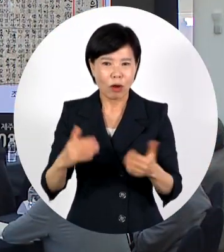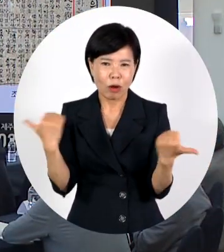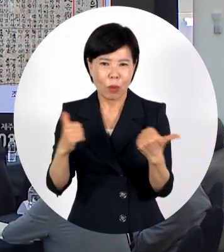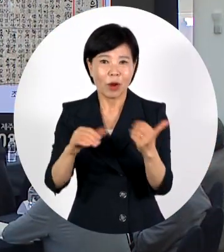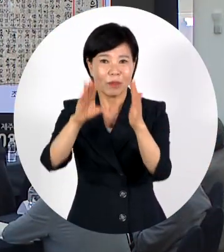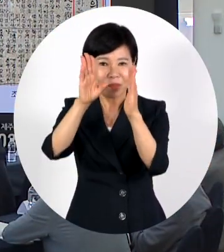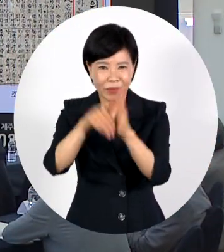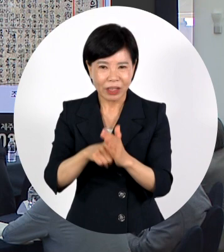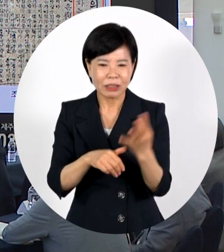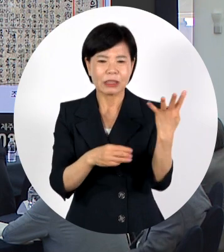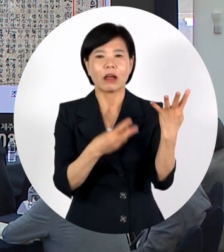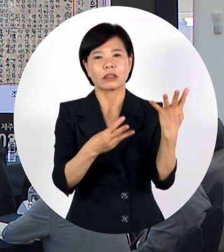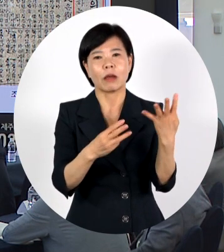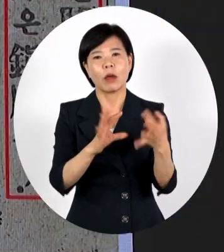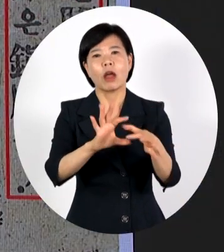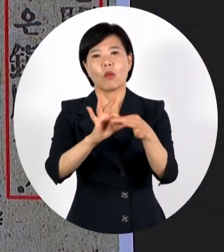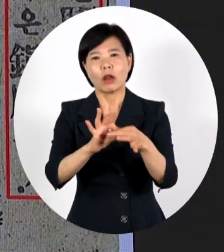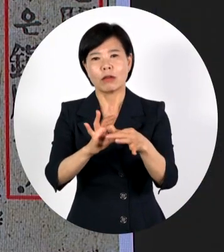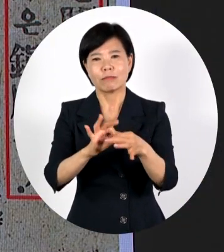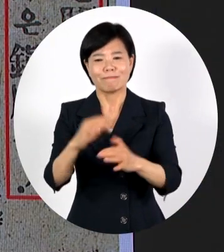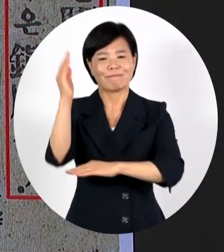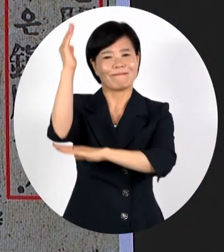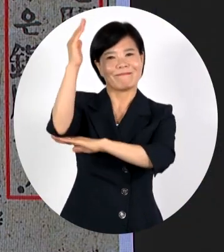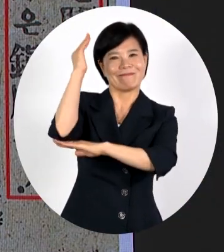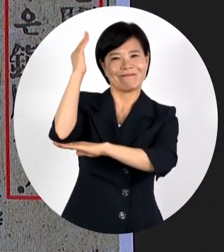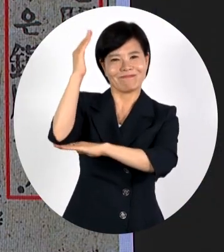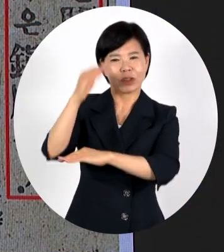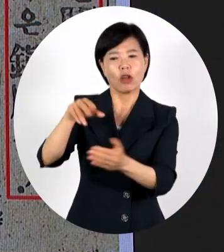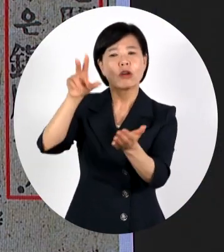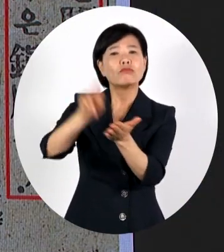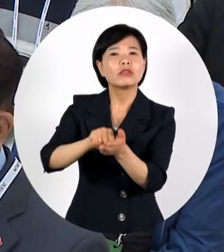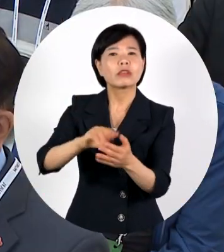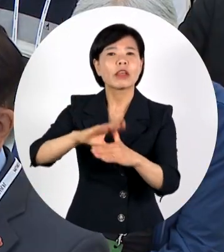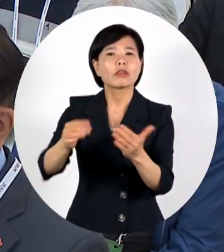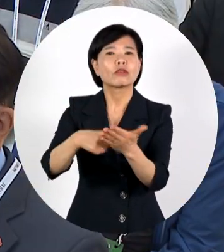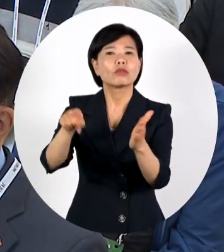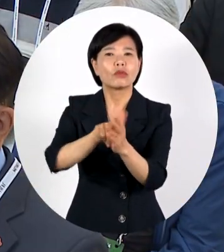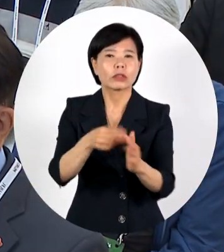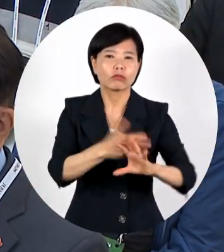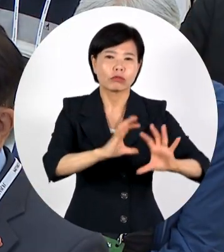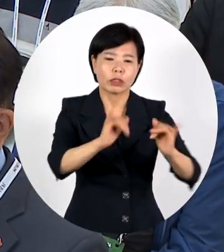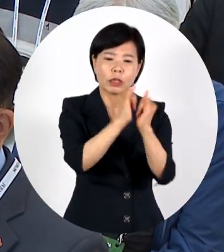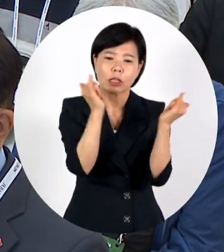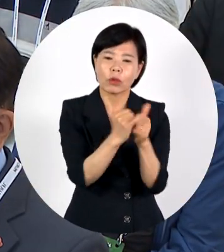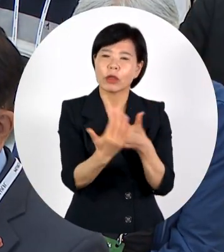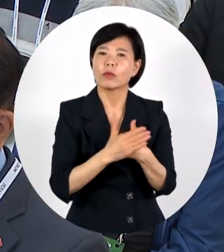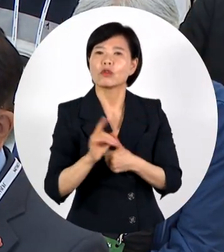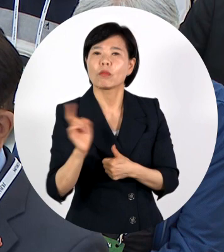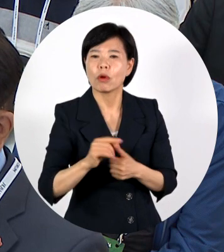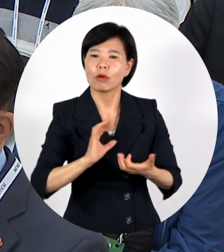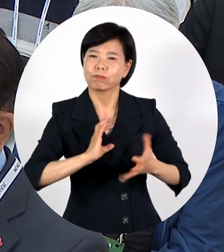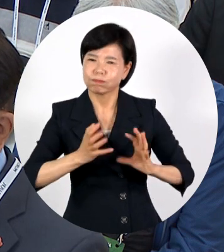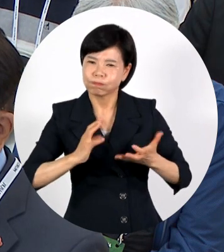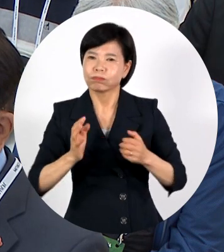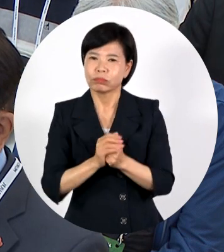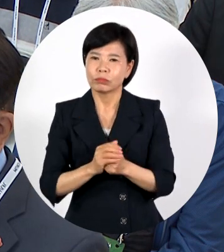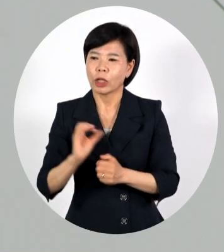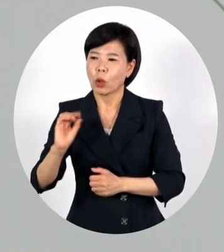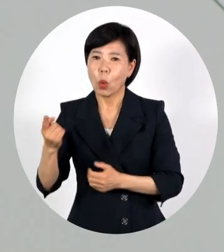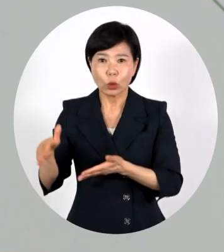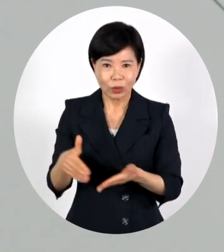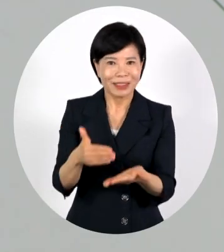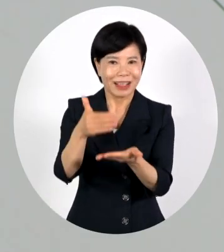이번 제주포럼에서는 제주 4.3 관련 세션이 마련돼 4.3 문제 해결을 위한 국제사회 협력 방안도